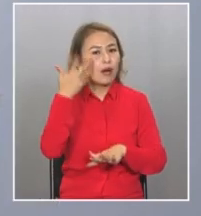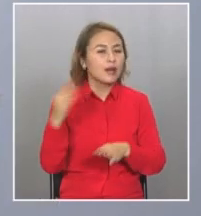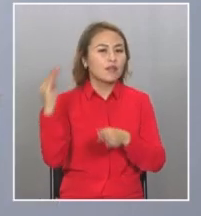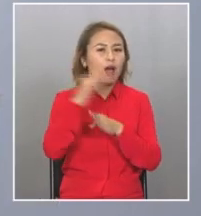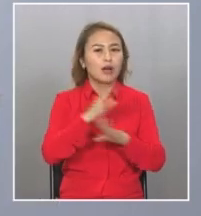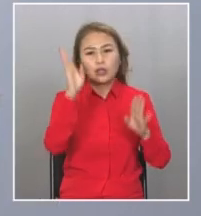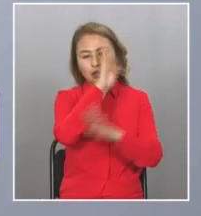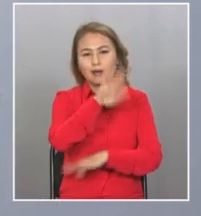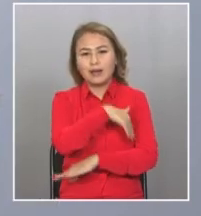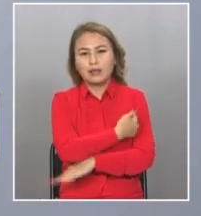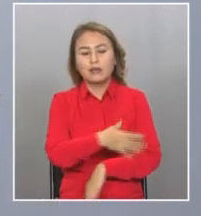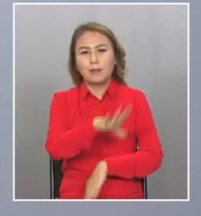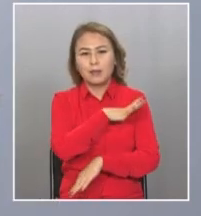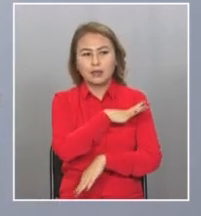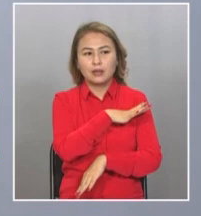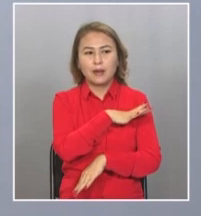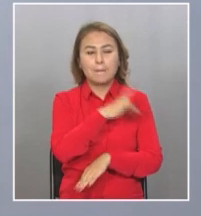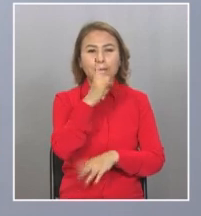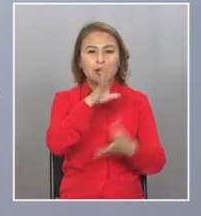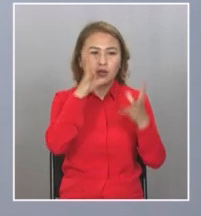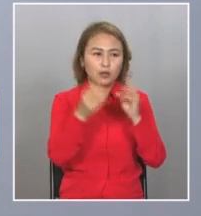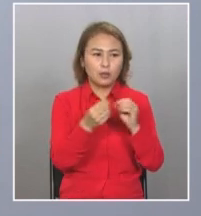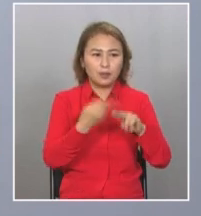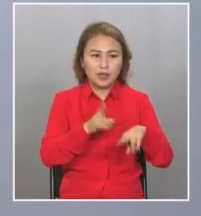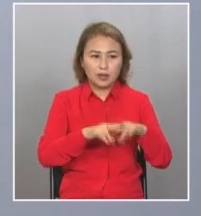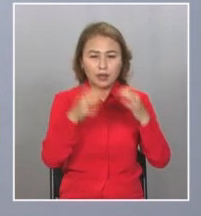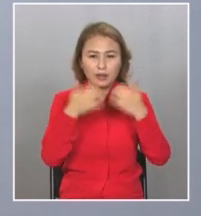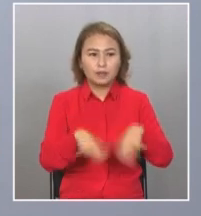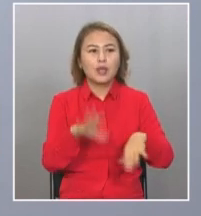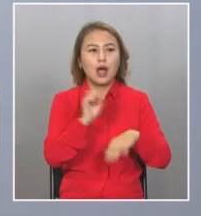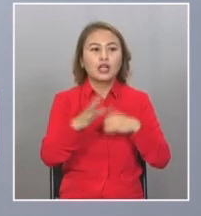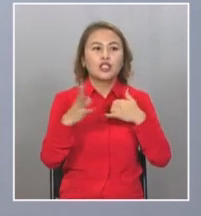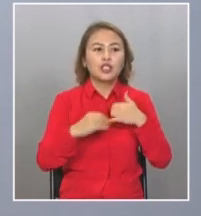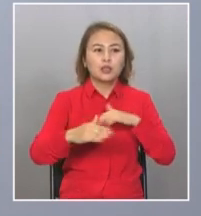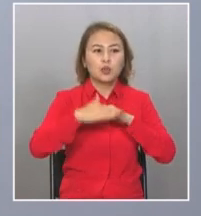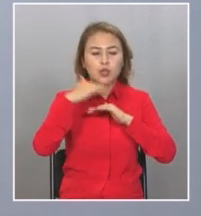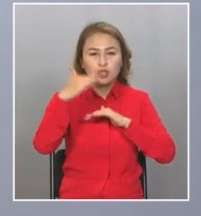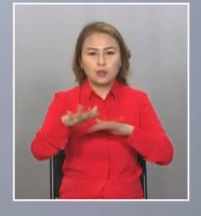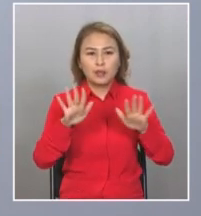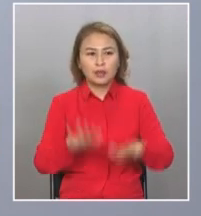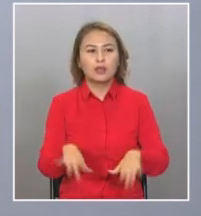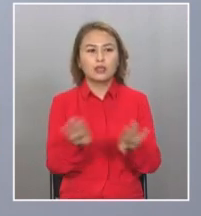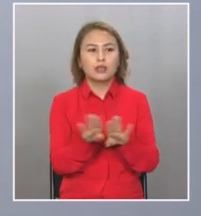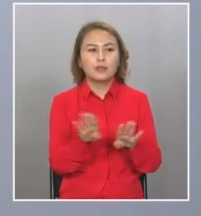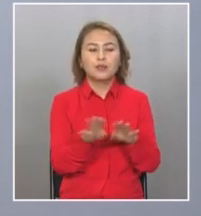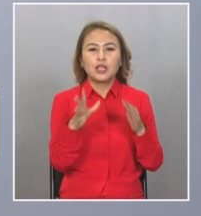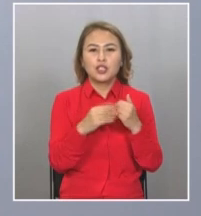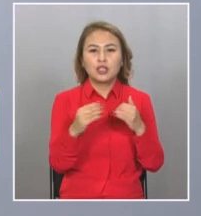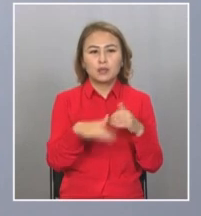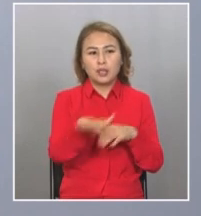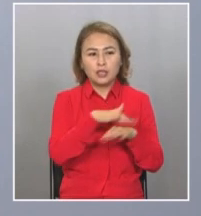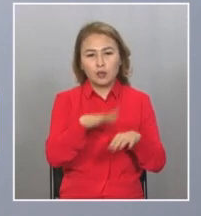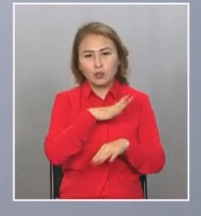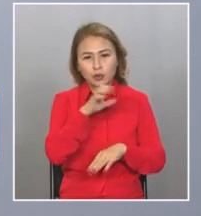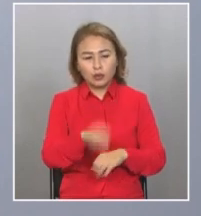күн радиациясы екеуі бір ұғым болып саналады. Ал жердің төсеніш беті ол жер бедерінің ерекшеліктері болуы